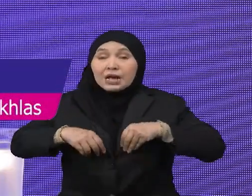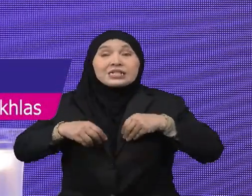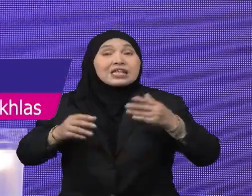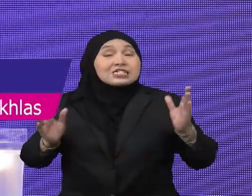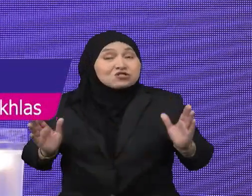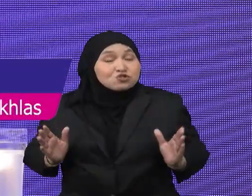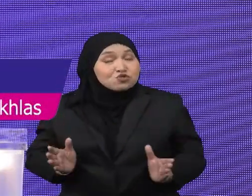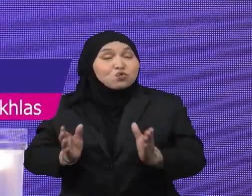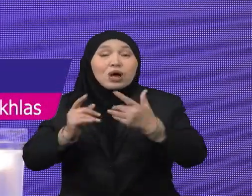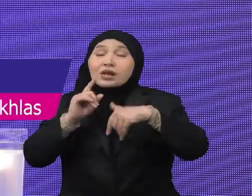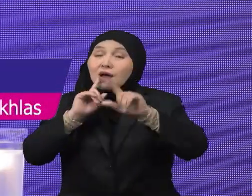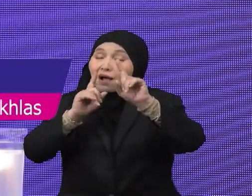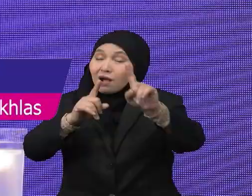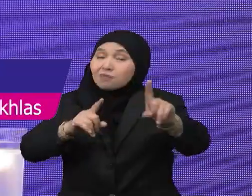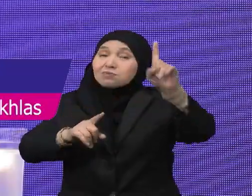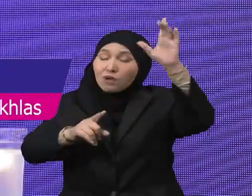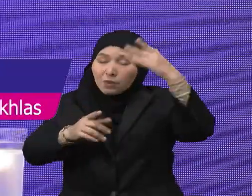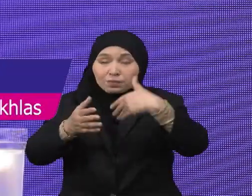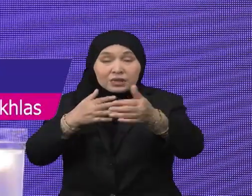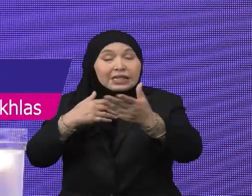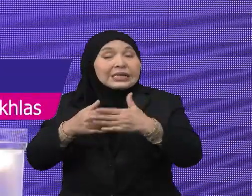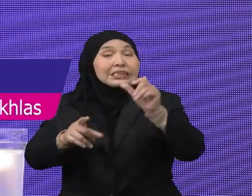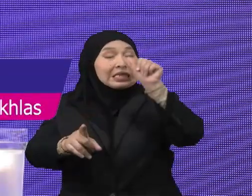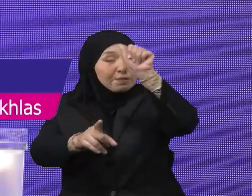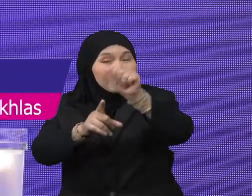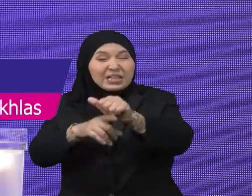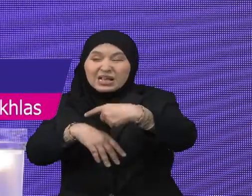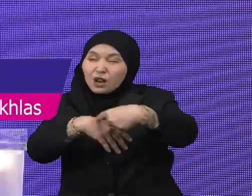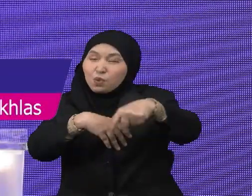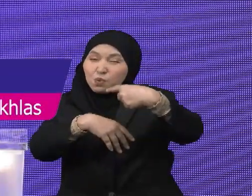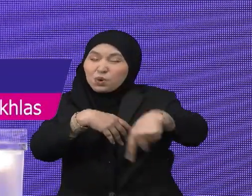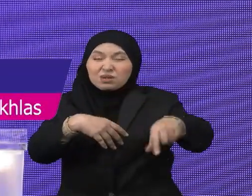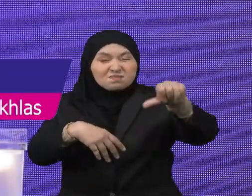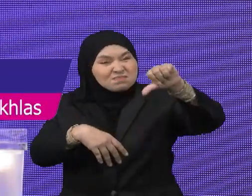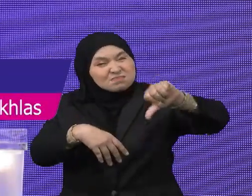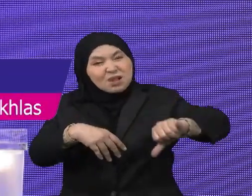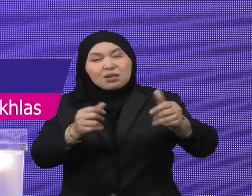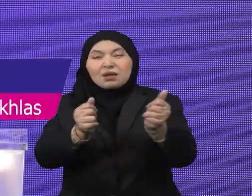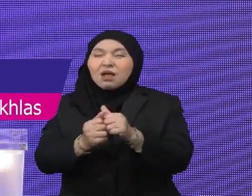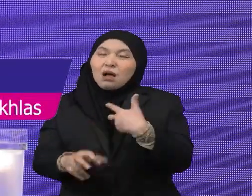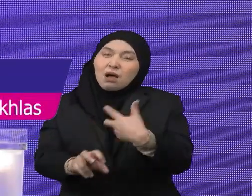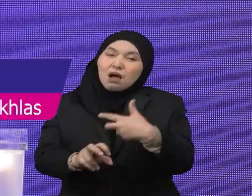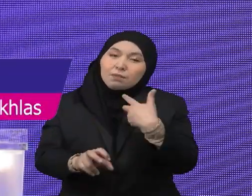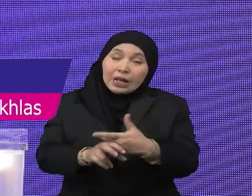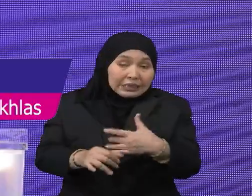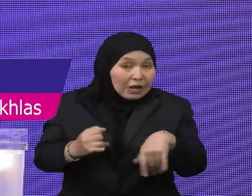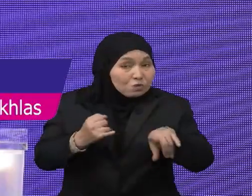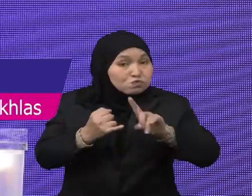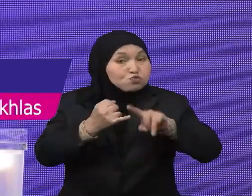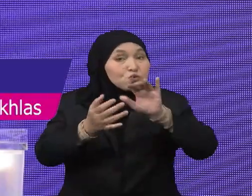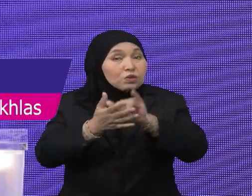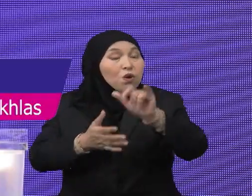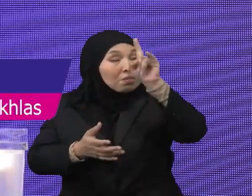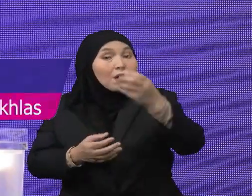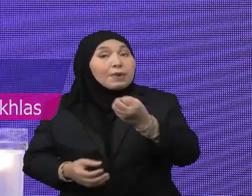walaupun ditimpa dengan corf dengan Luke dengan kekalahan dengan kepayahan dan di ujung itu Allah Nyatakan